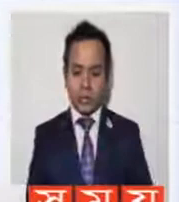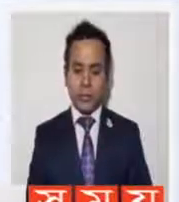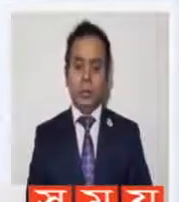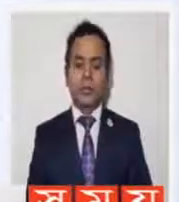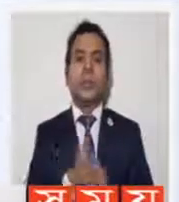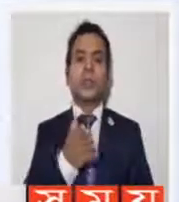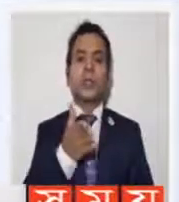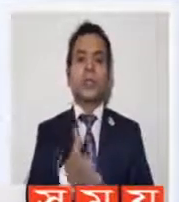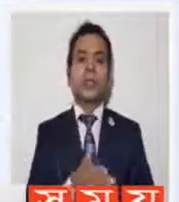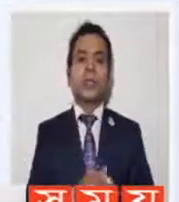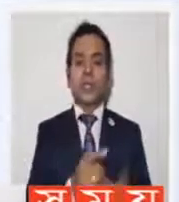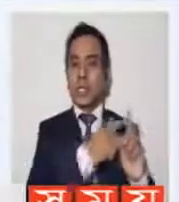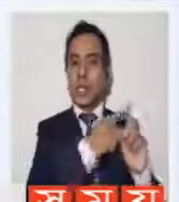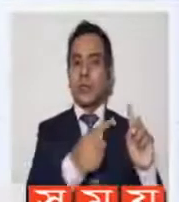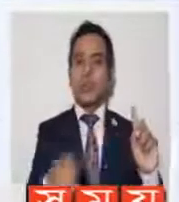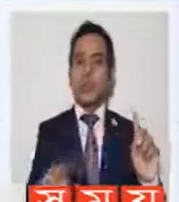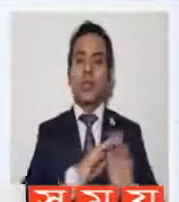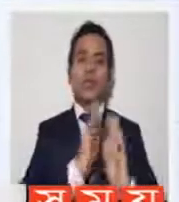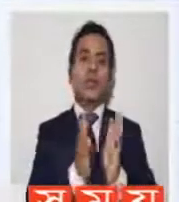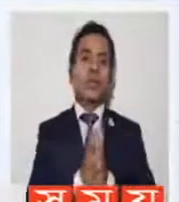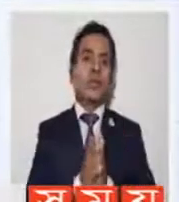সমুদ্রবন্দরে ৯৫জন।